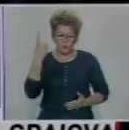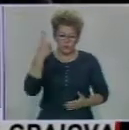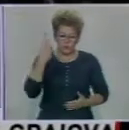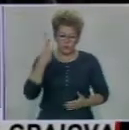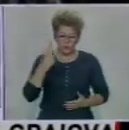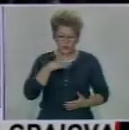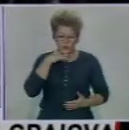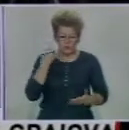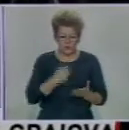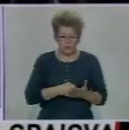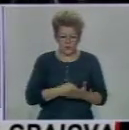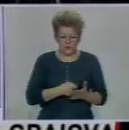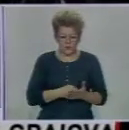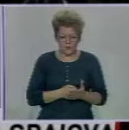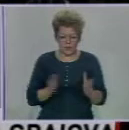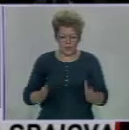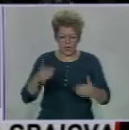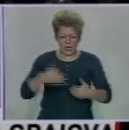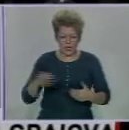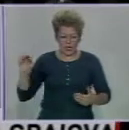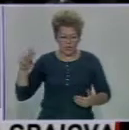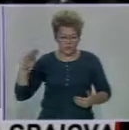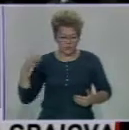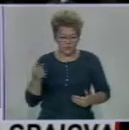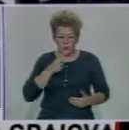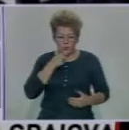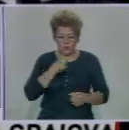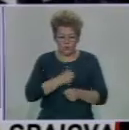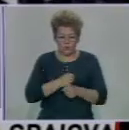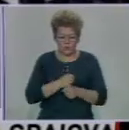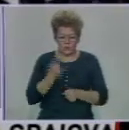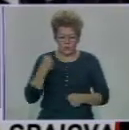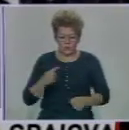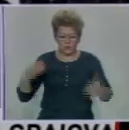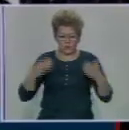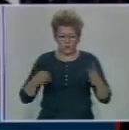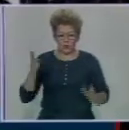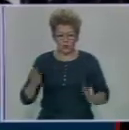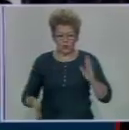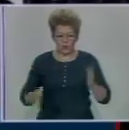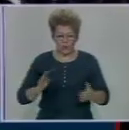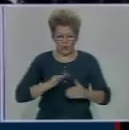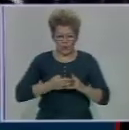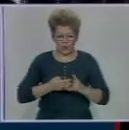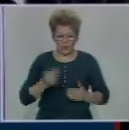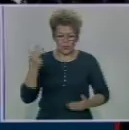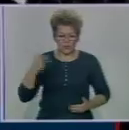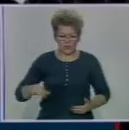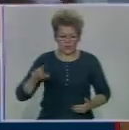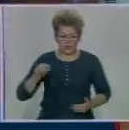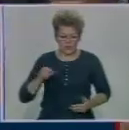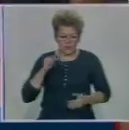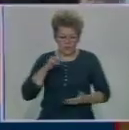multe investiții s-au realizat în secția caroserii, unde au fost montați 190 de noi roboți pe lângă cei 320 care funcționau până